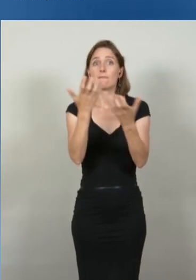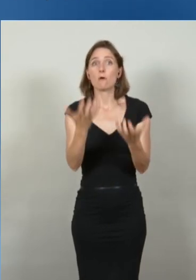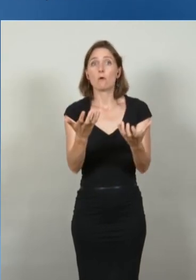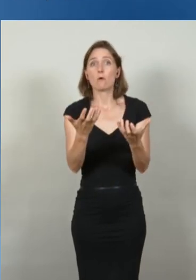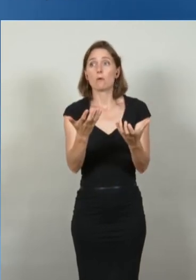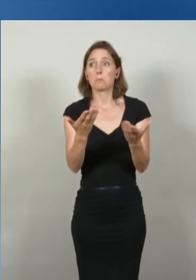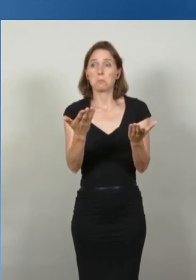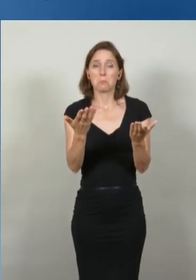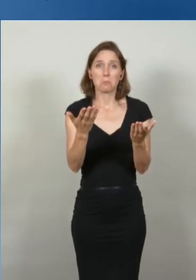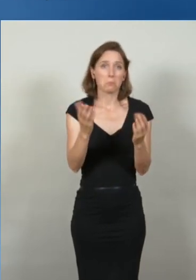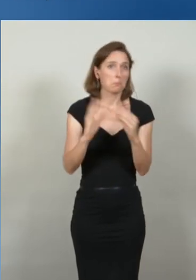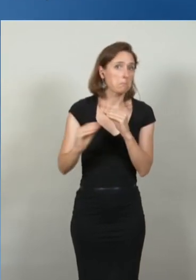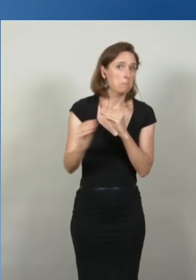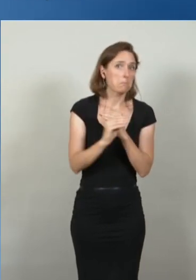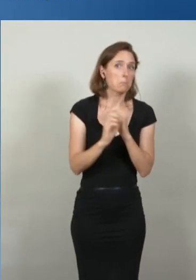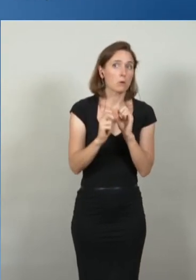adjointe